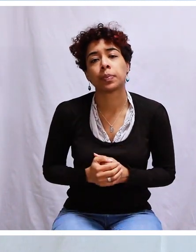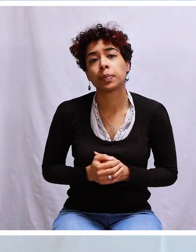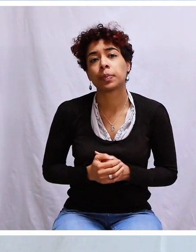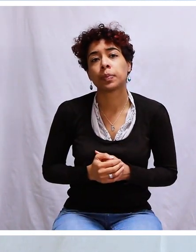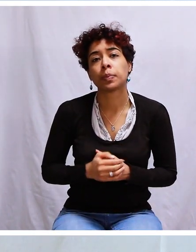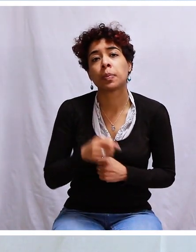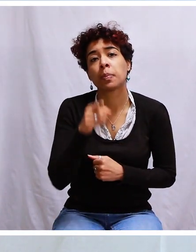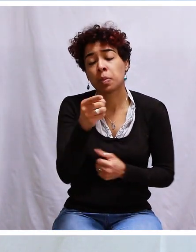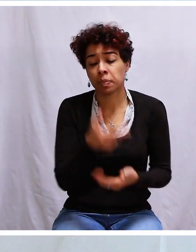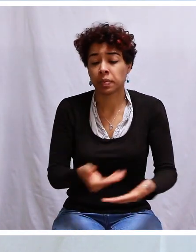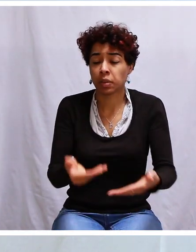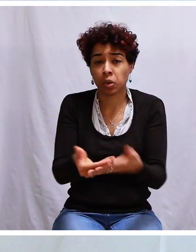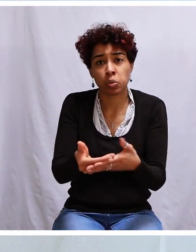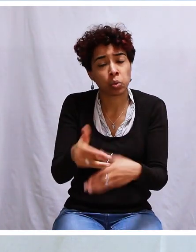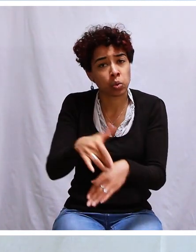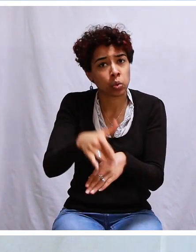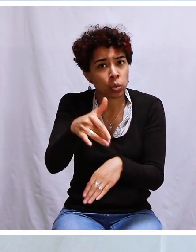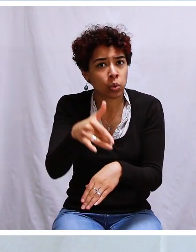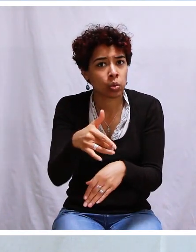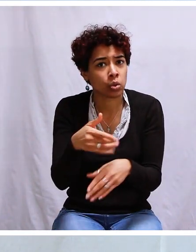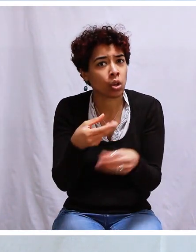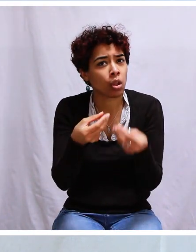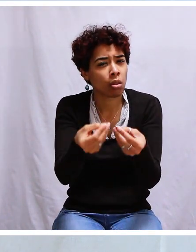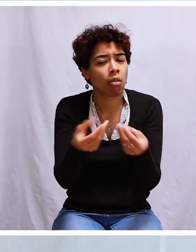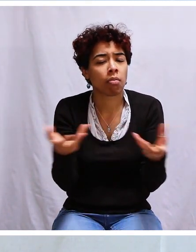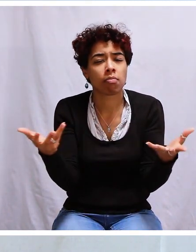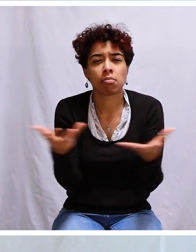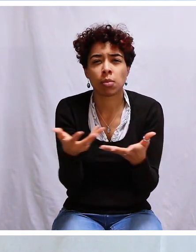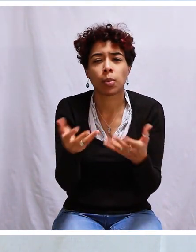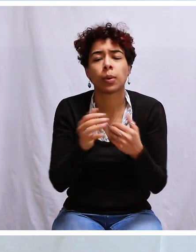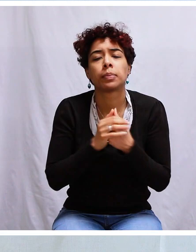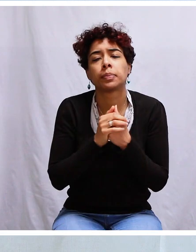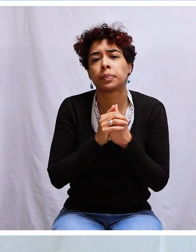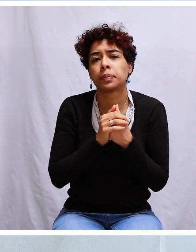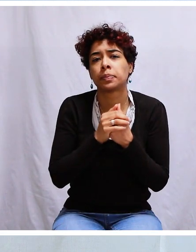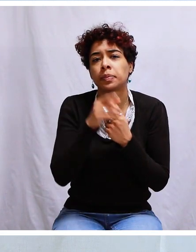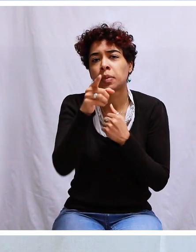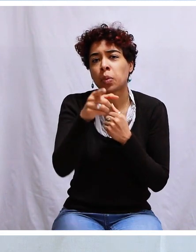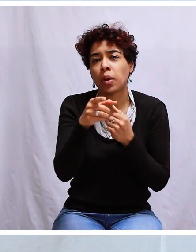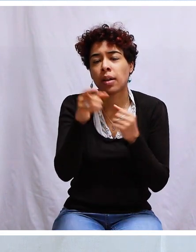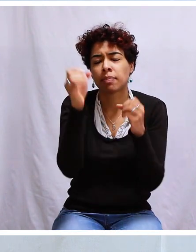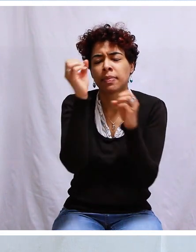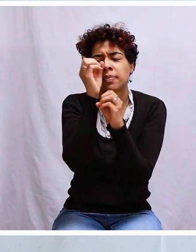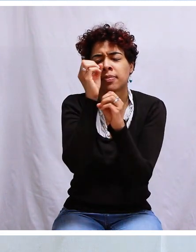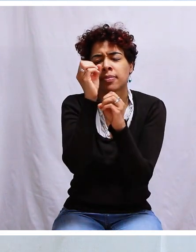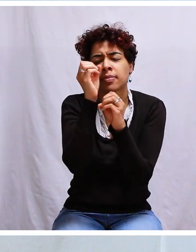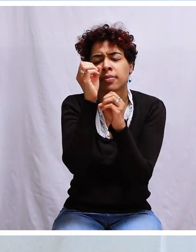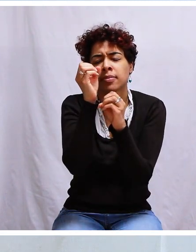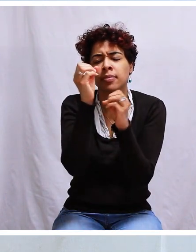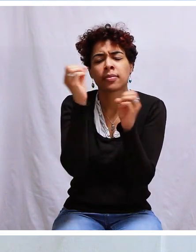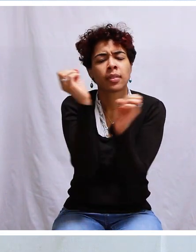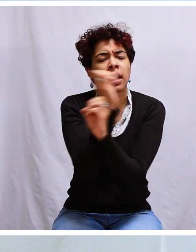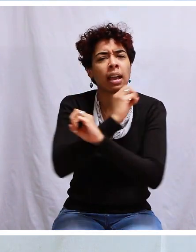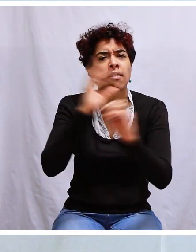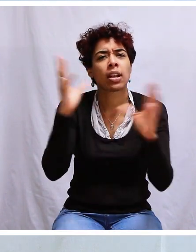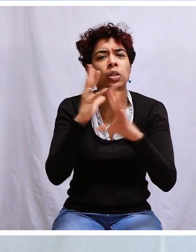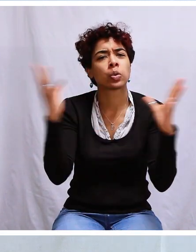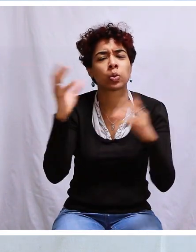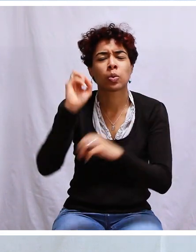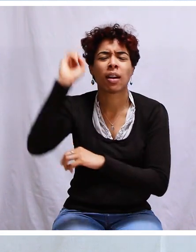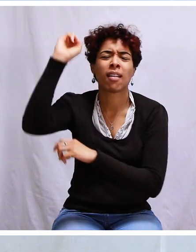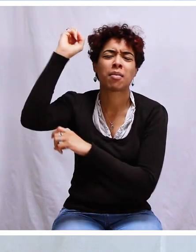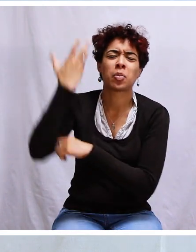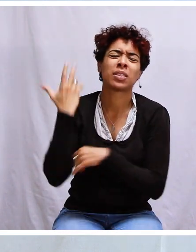Ce que tu es en train de vivre va permettre justement la révélation de la puissance de la grâce à travers ton